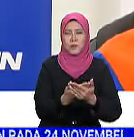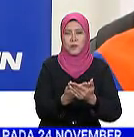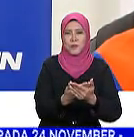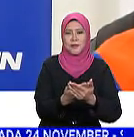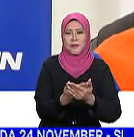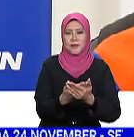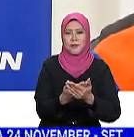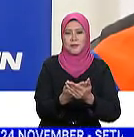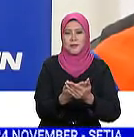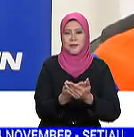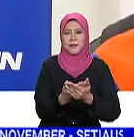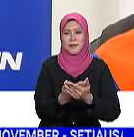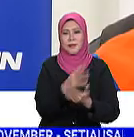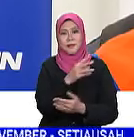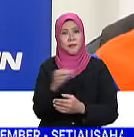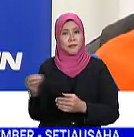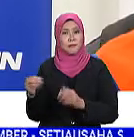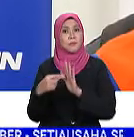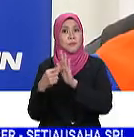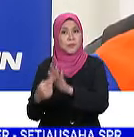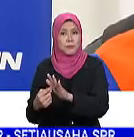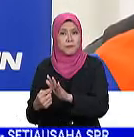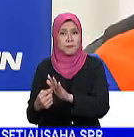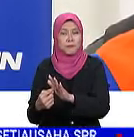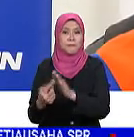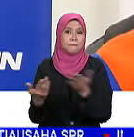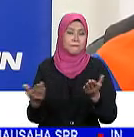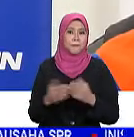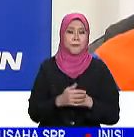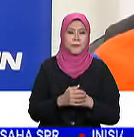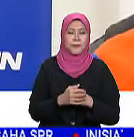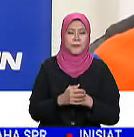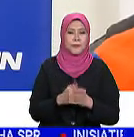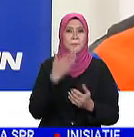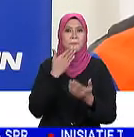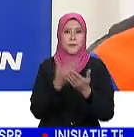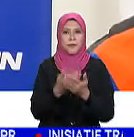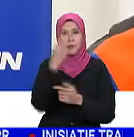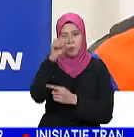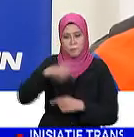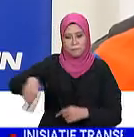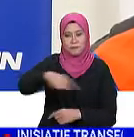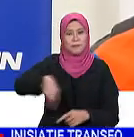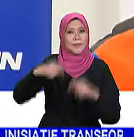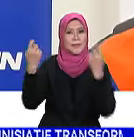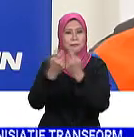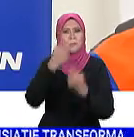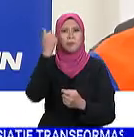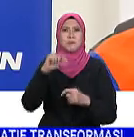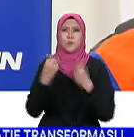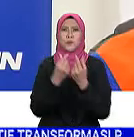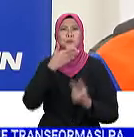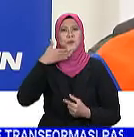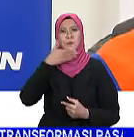dan juga prestasi yang apa tu yang baiklah untuk mereka semua ni, kerana mereka muda kan.